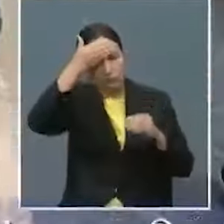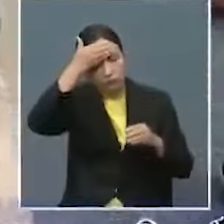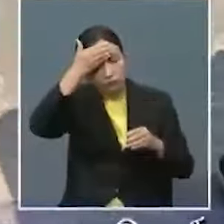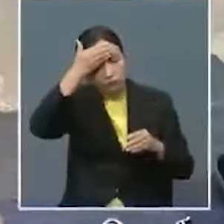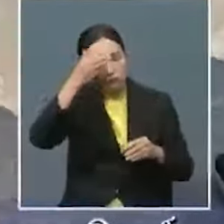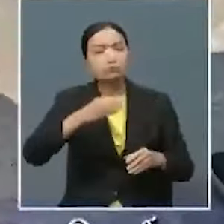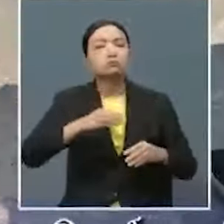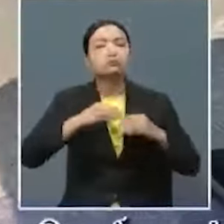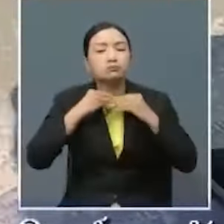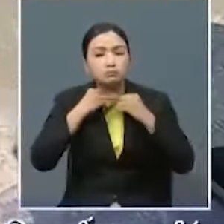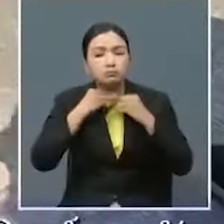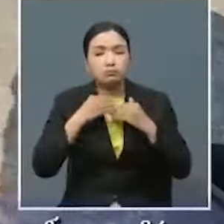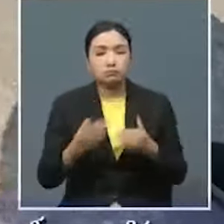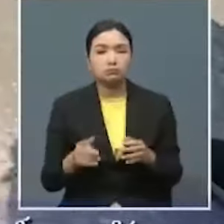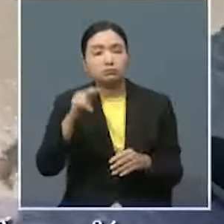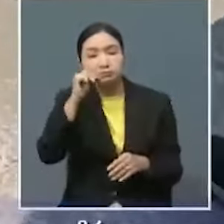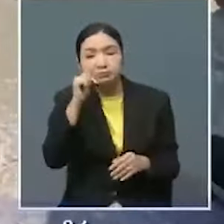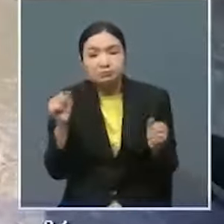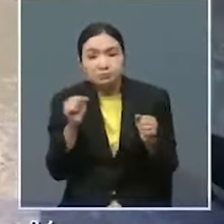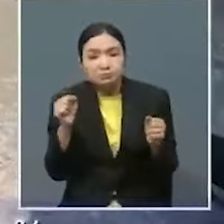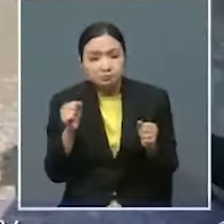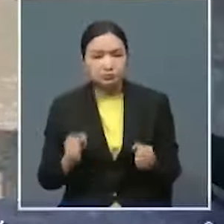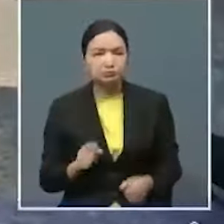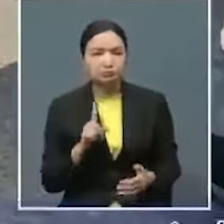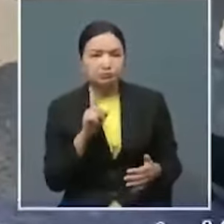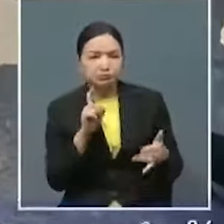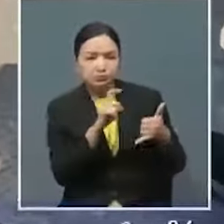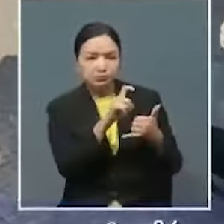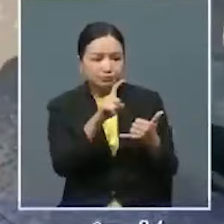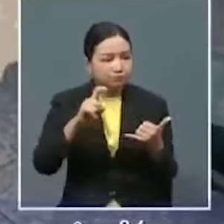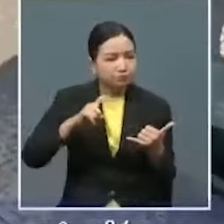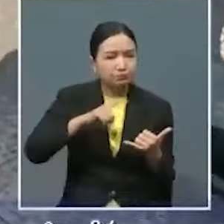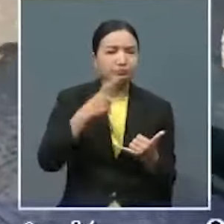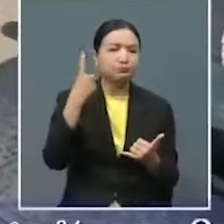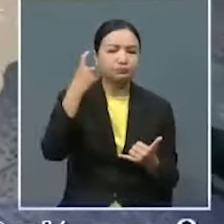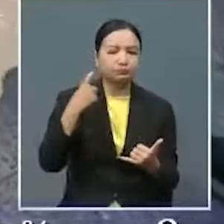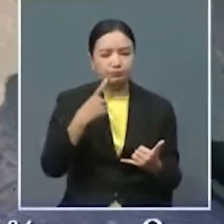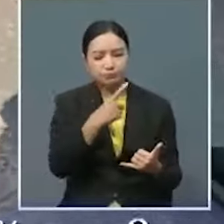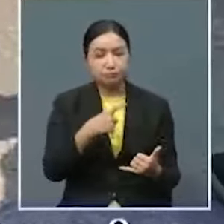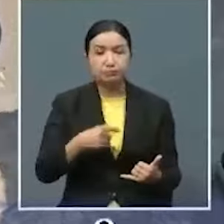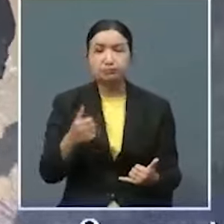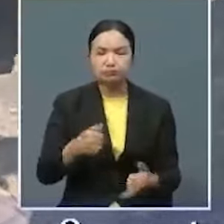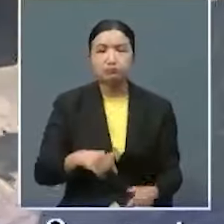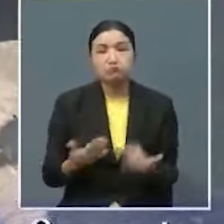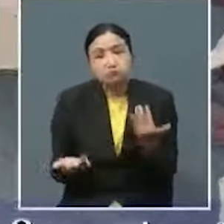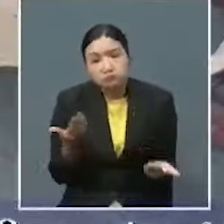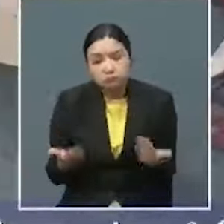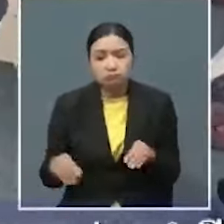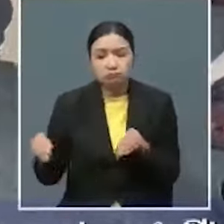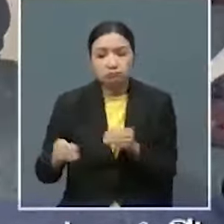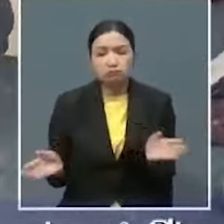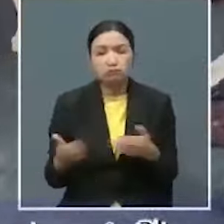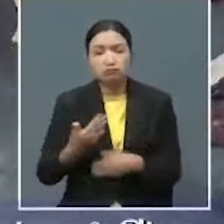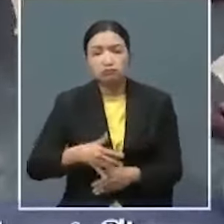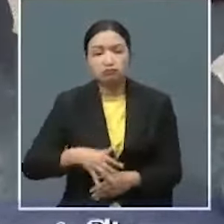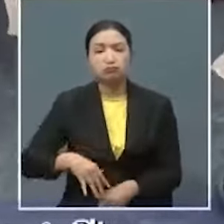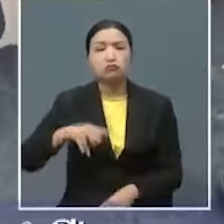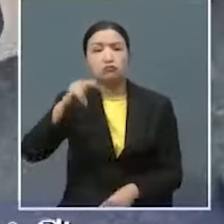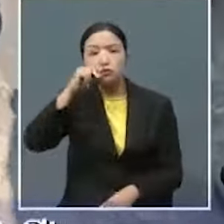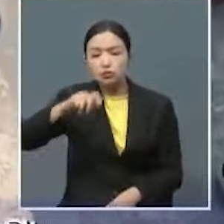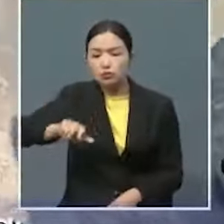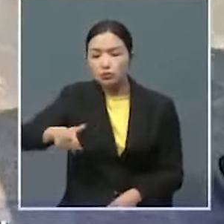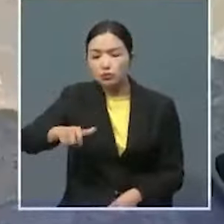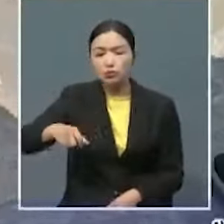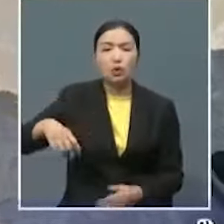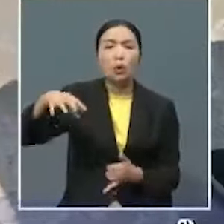คะมีสเปรย์น้ำเย็นเนี่ยหลายคนพกสามารถที่จะพ่นได้หรือว่าใช้ฝักบัวเนี่ยแหละค่ะถ้าอยู่ใกล้ห้องน้ำสามารถที่จะพาผู้ป่วย